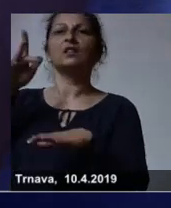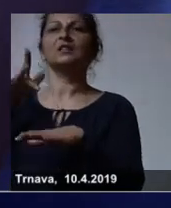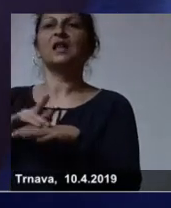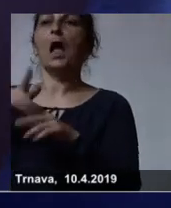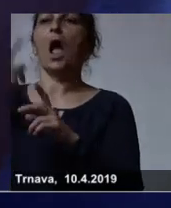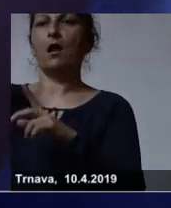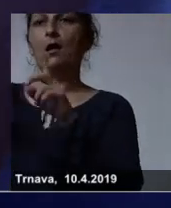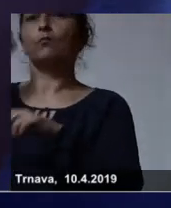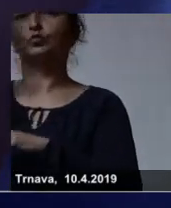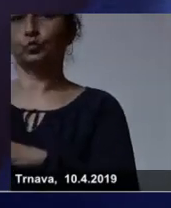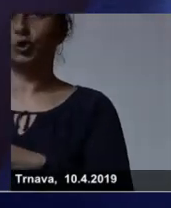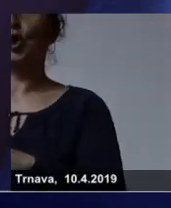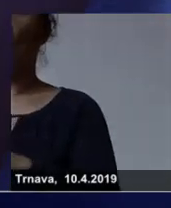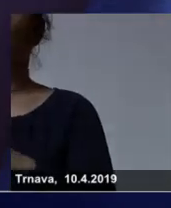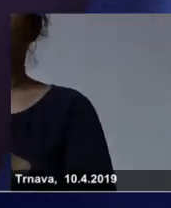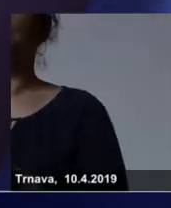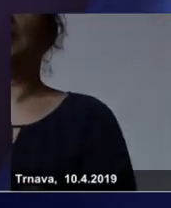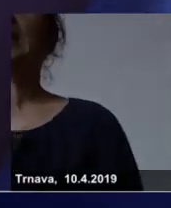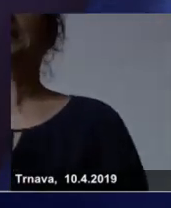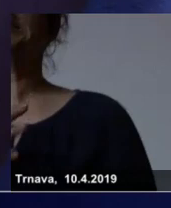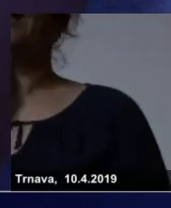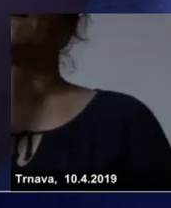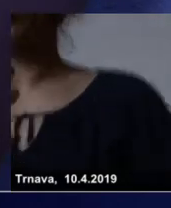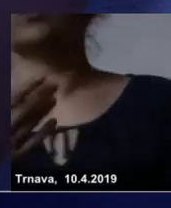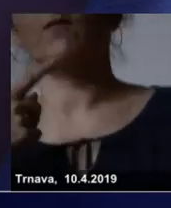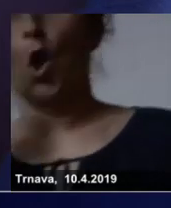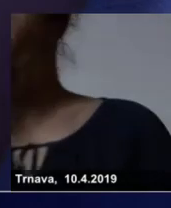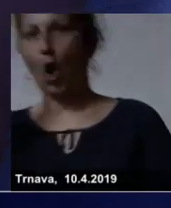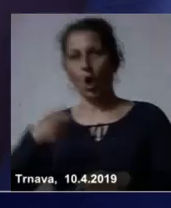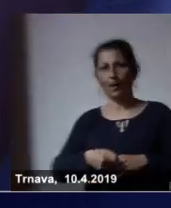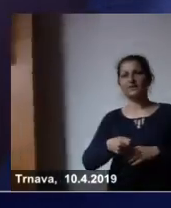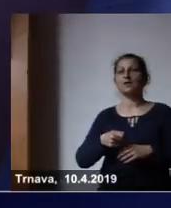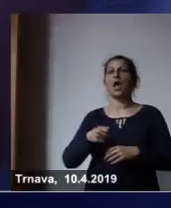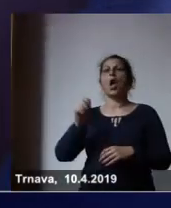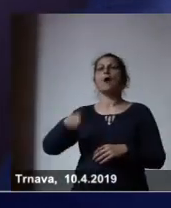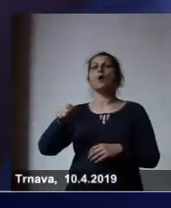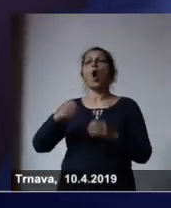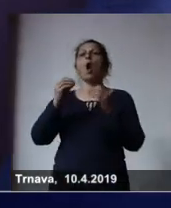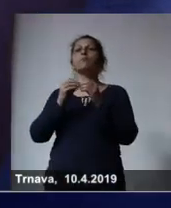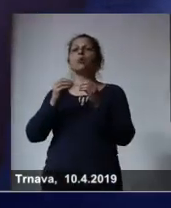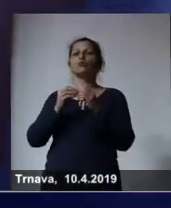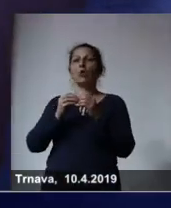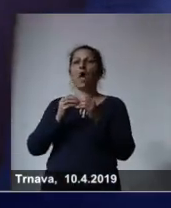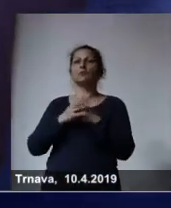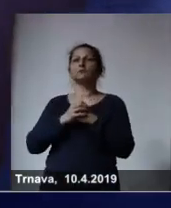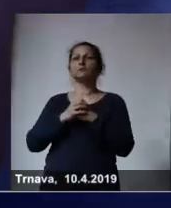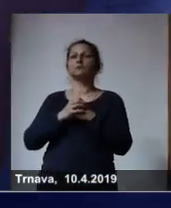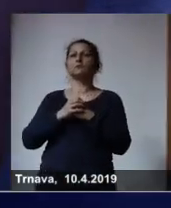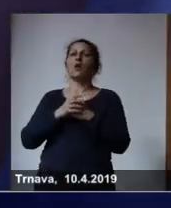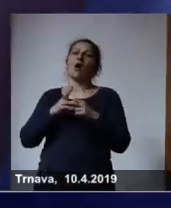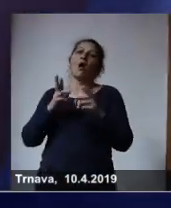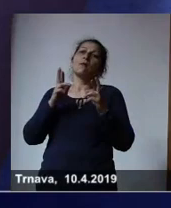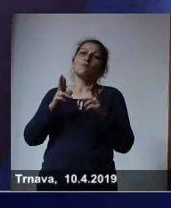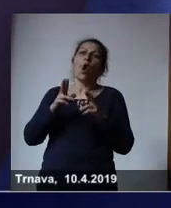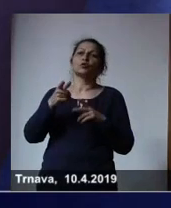budúcoročných podaní. Chcem sa poďakovať komisii, ako aj pánovi poslancovi Bošnákovi. Možno, že tá menšia chybovosť